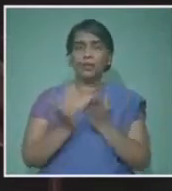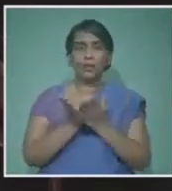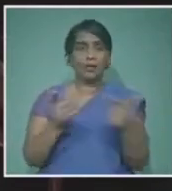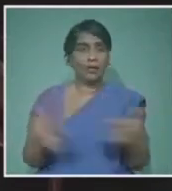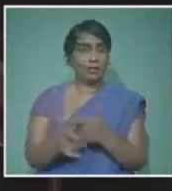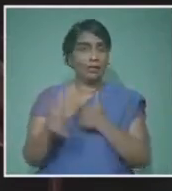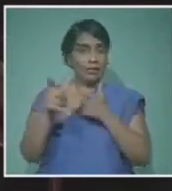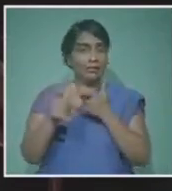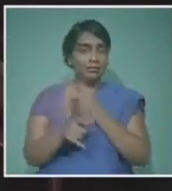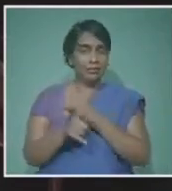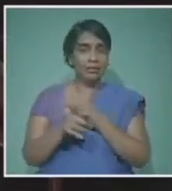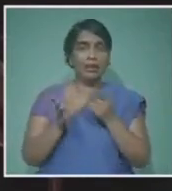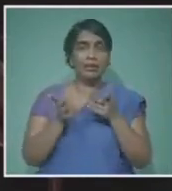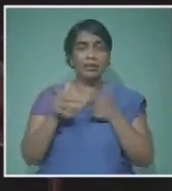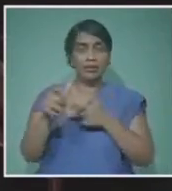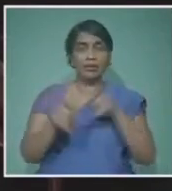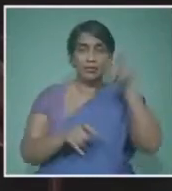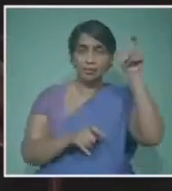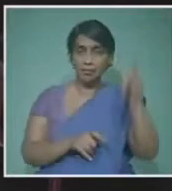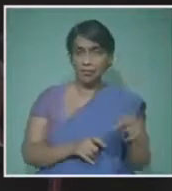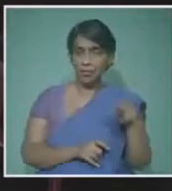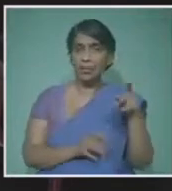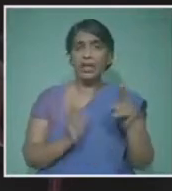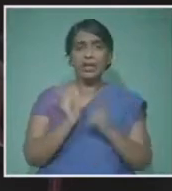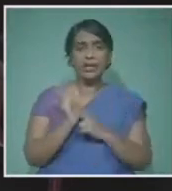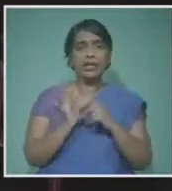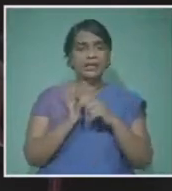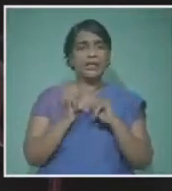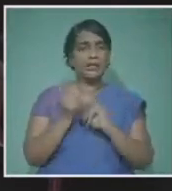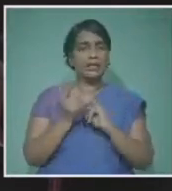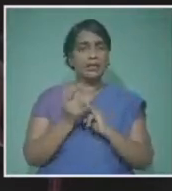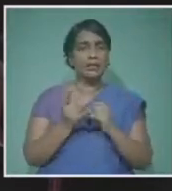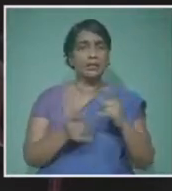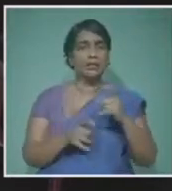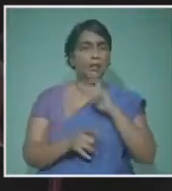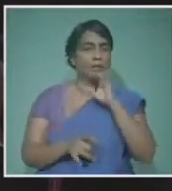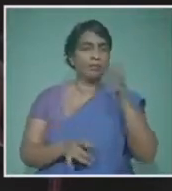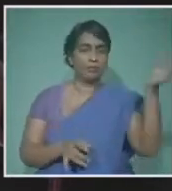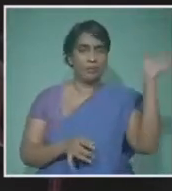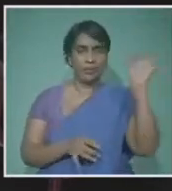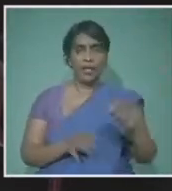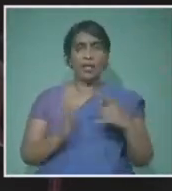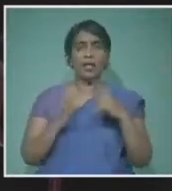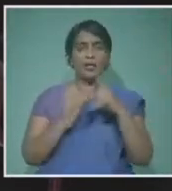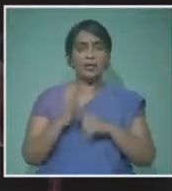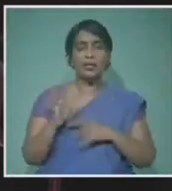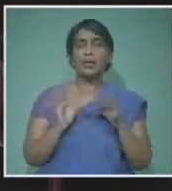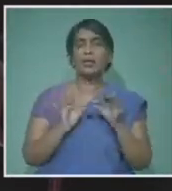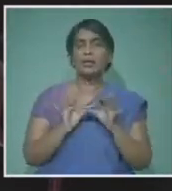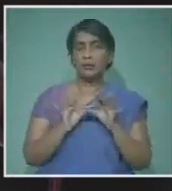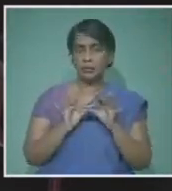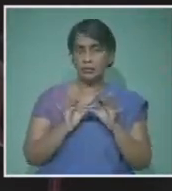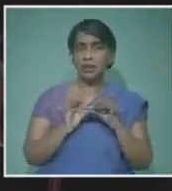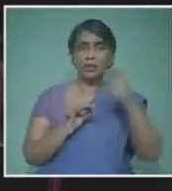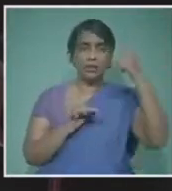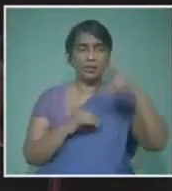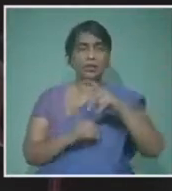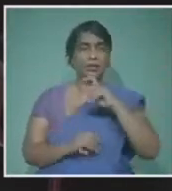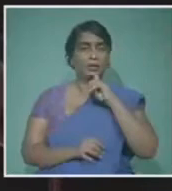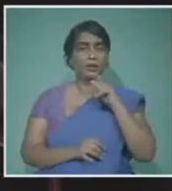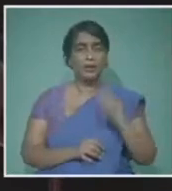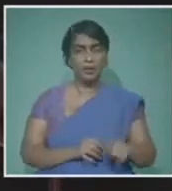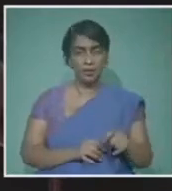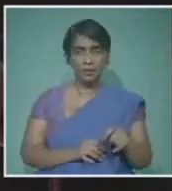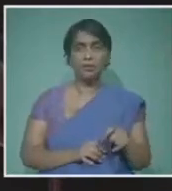නඩුවේදී එවන්ගාඩ් විත්තිකාරයේ හැටියට නිස්සංක සේනාධිපති කූඩුවට නැගගන ජනක බණ්ඩාර නියෝජ්‍ය සොලිසිටර්